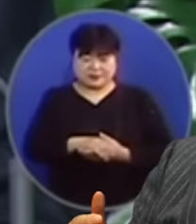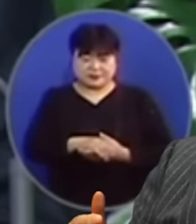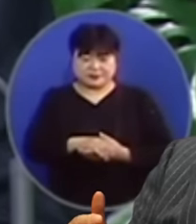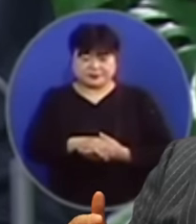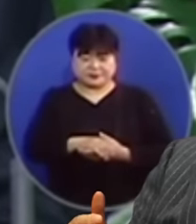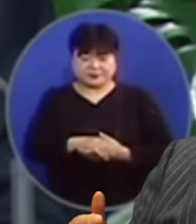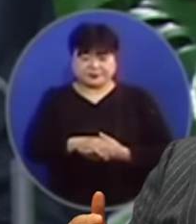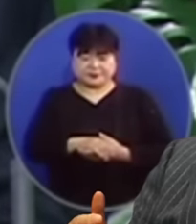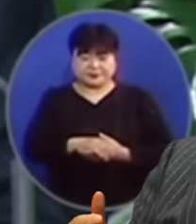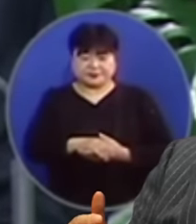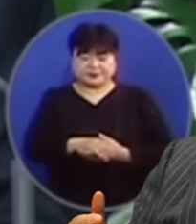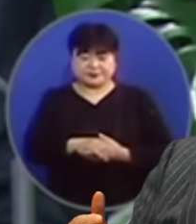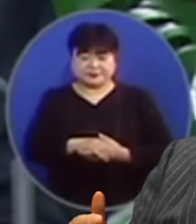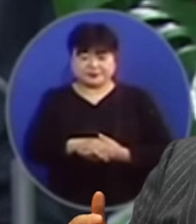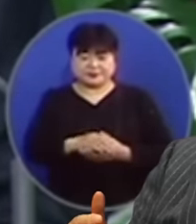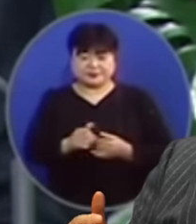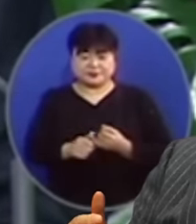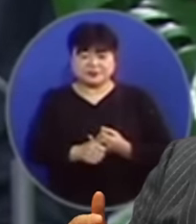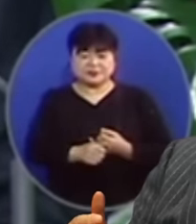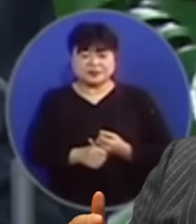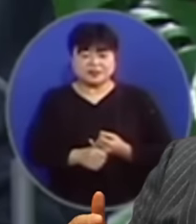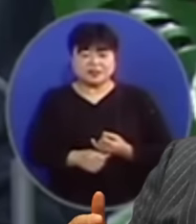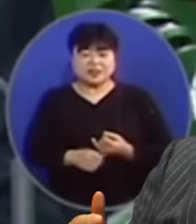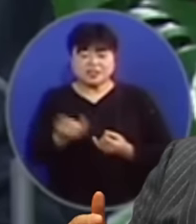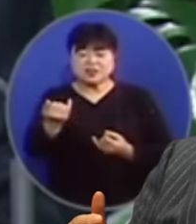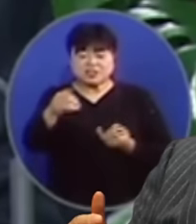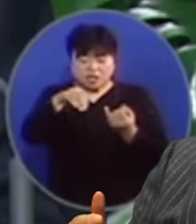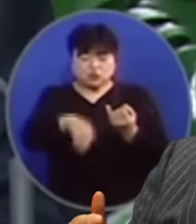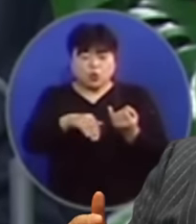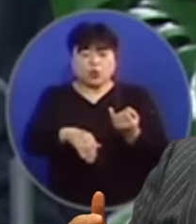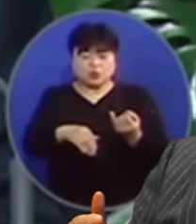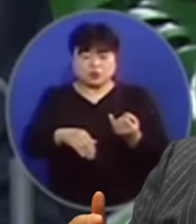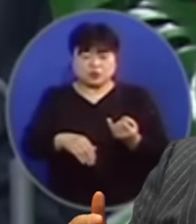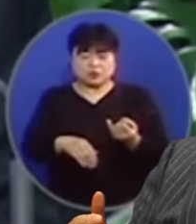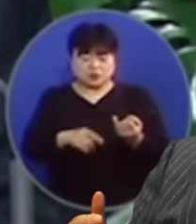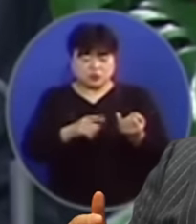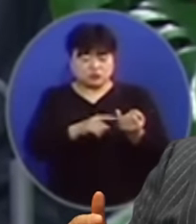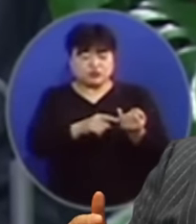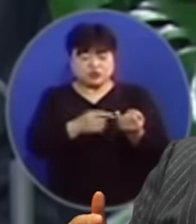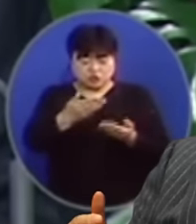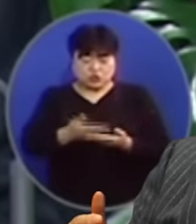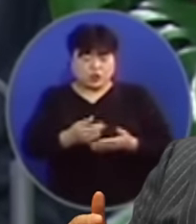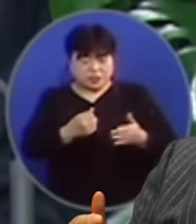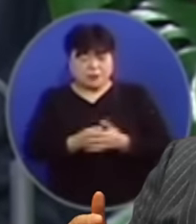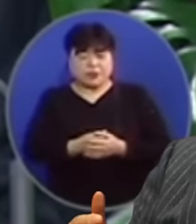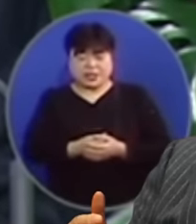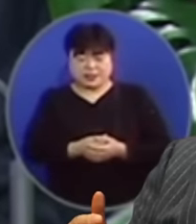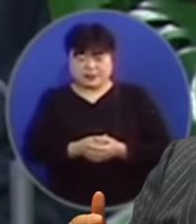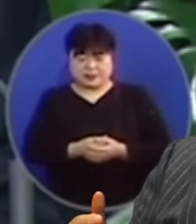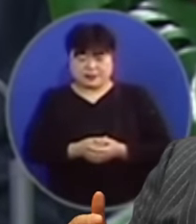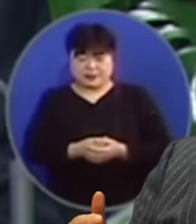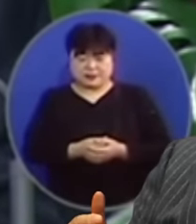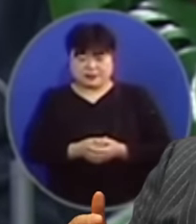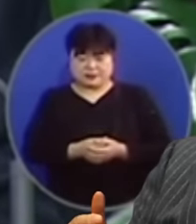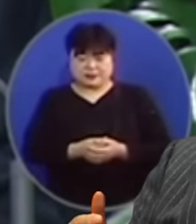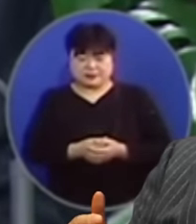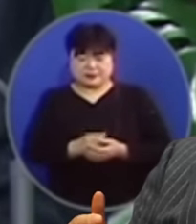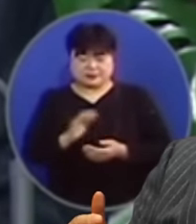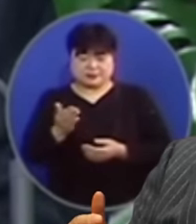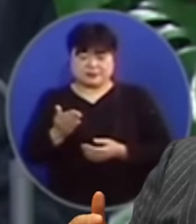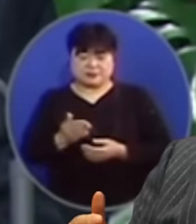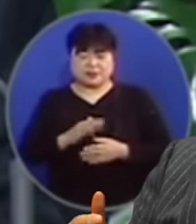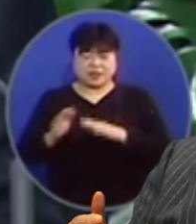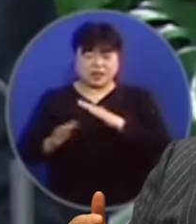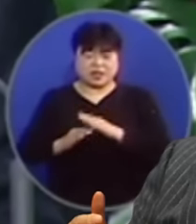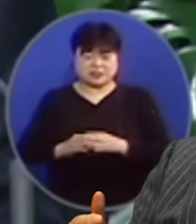당신이 하갈을 취해서 자식을 잉태하게 만드니까 제가 나를 저렇게 무시하잖냐. 그래서 가정이